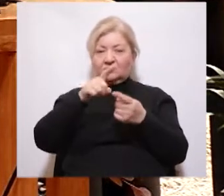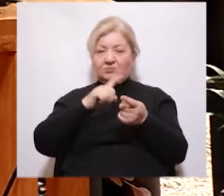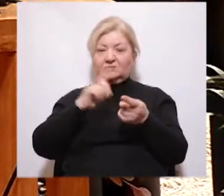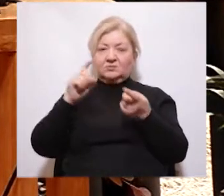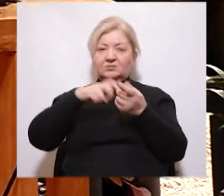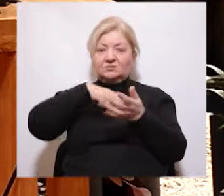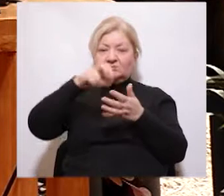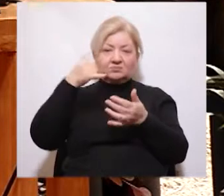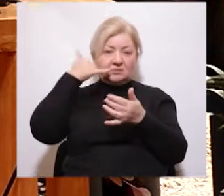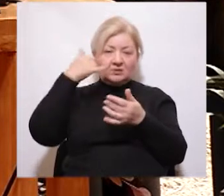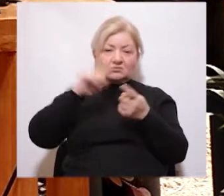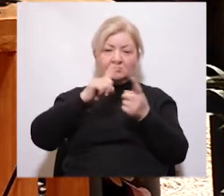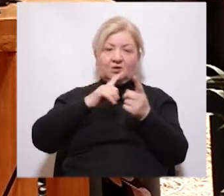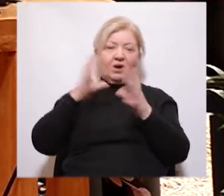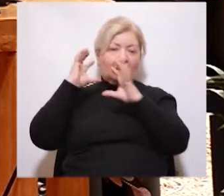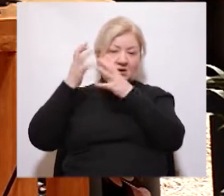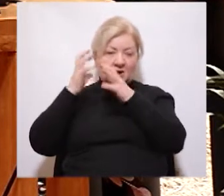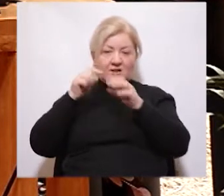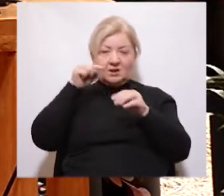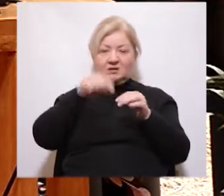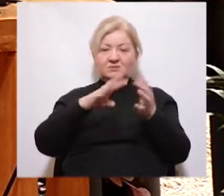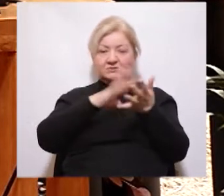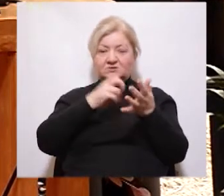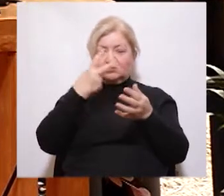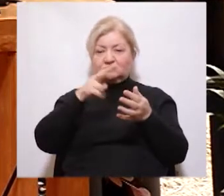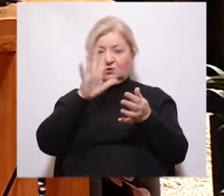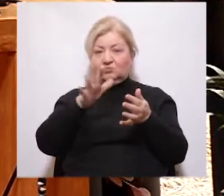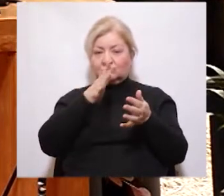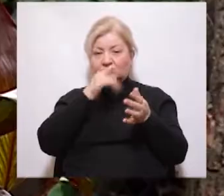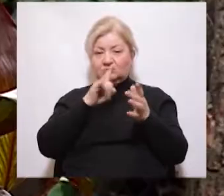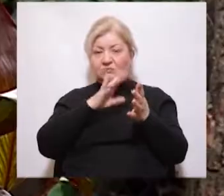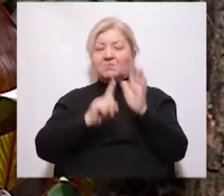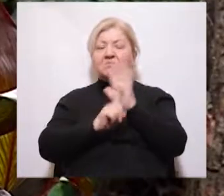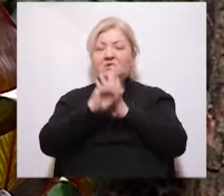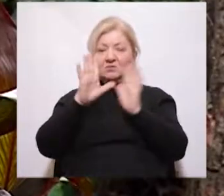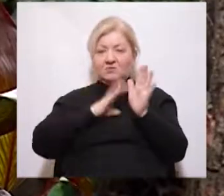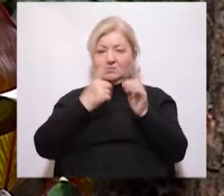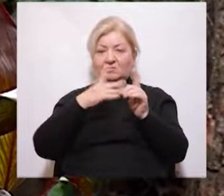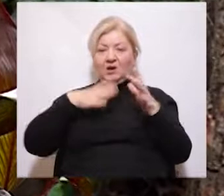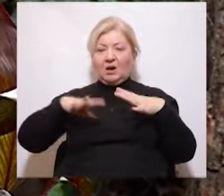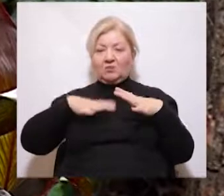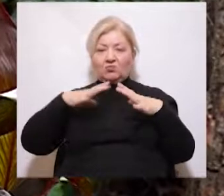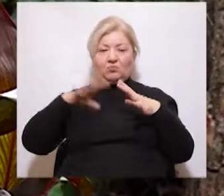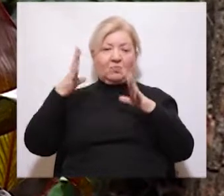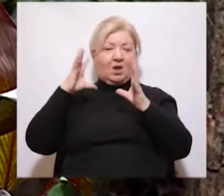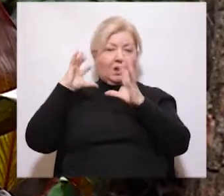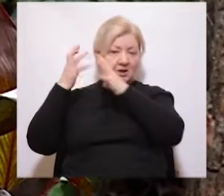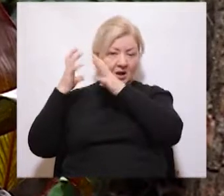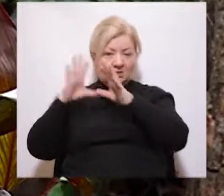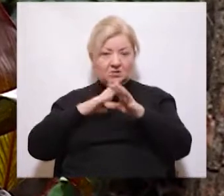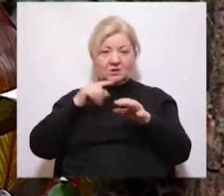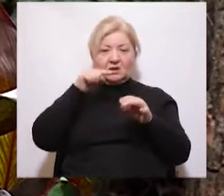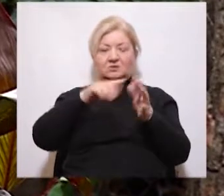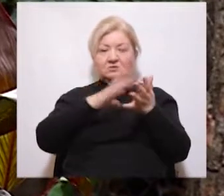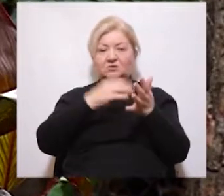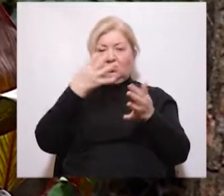არის. კავშირგაბმულობის მხრივ უნდა ვახსენოთ რადიო. 1925 წელს გაიჟღერა პირველად ქართულმა რადიომ ჩვენ